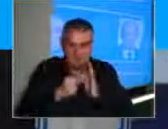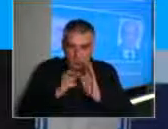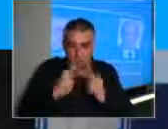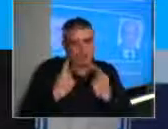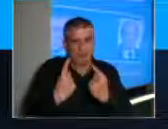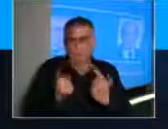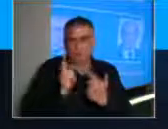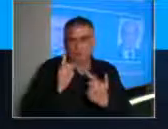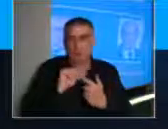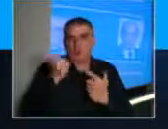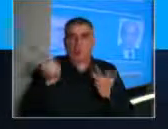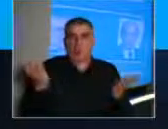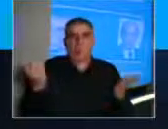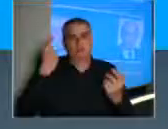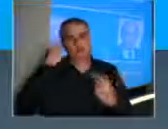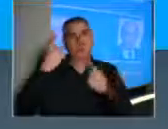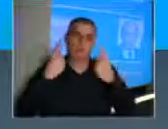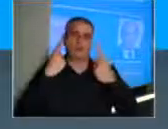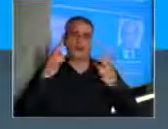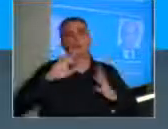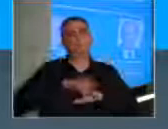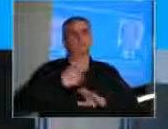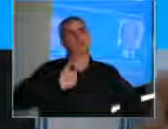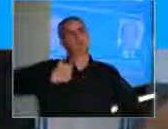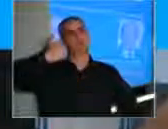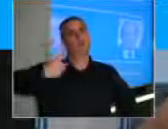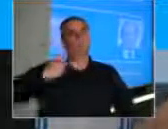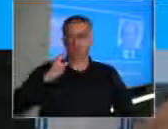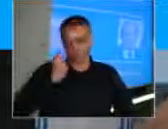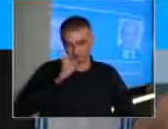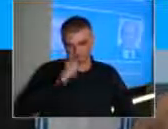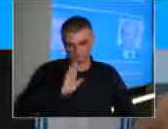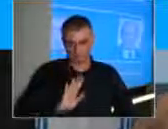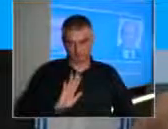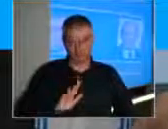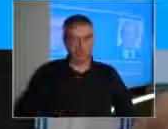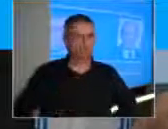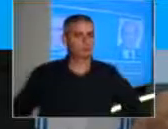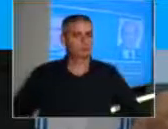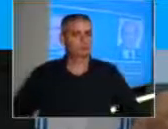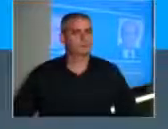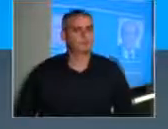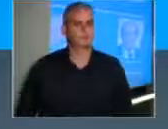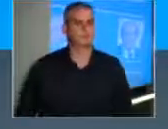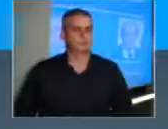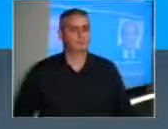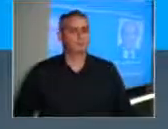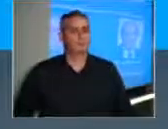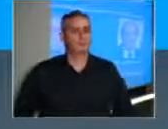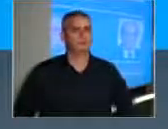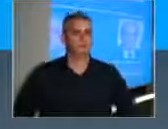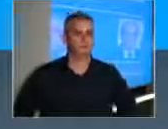על עצמך שאתה לא הכי... אני יודע שכל אחד לא הכי בכיר, אבל אפשר גם קצת צניות בפוליטיקה. התרחיש שכן בכחול